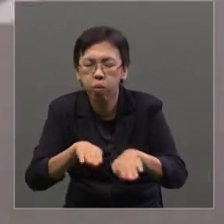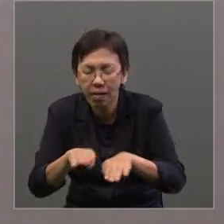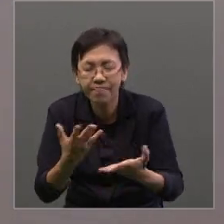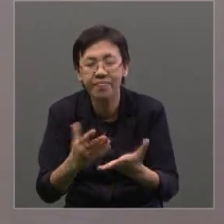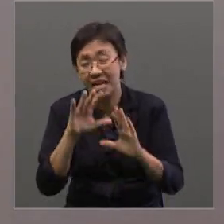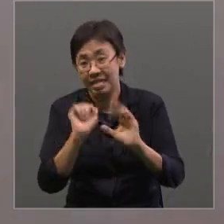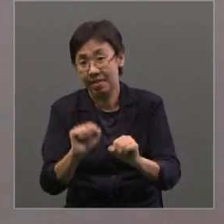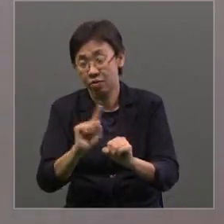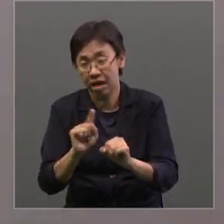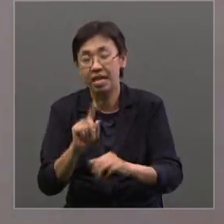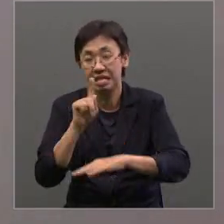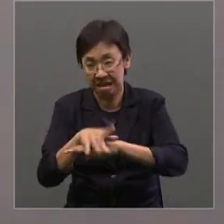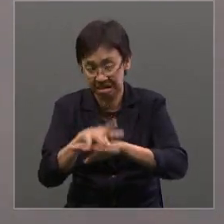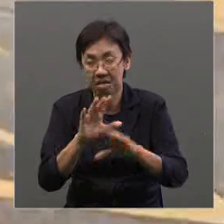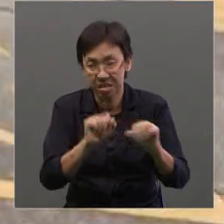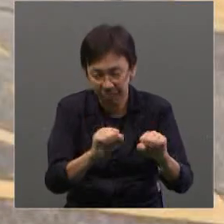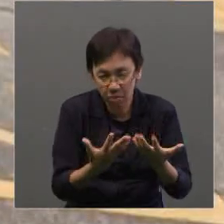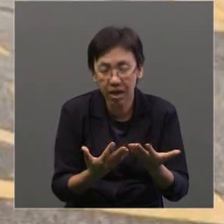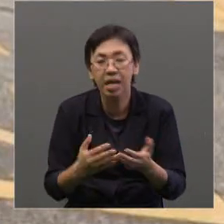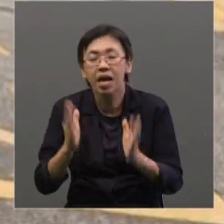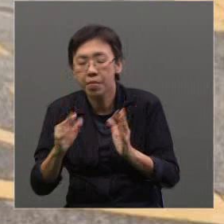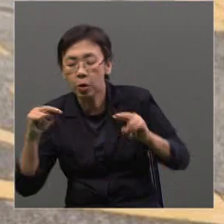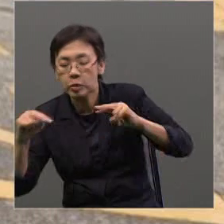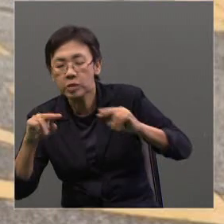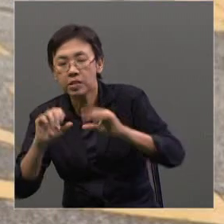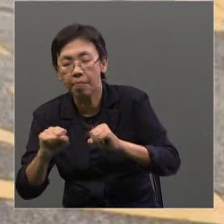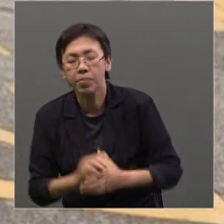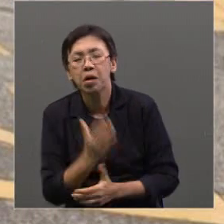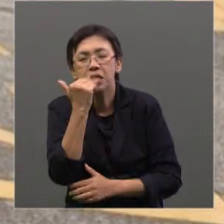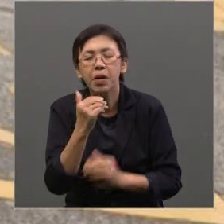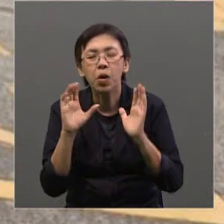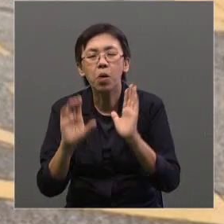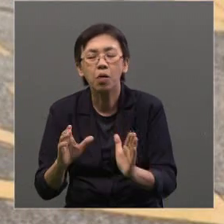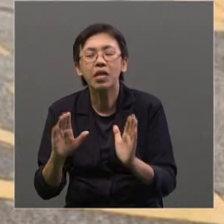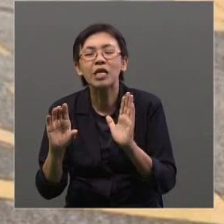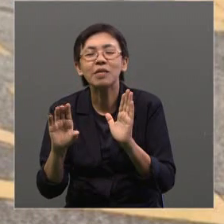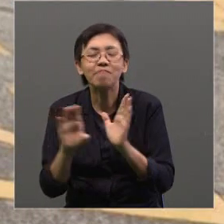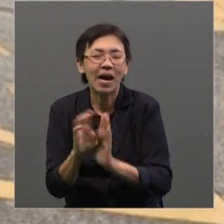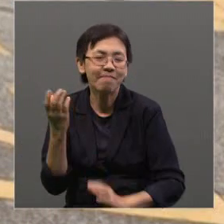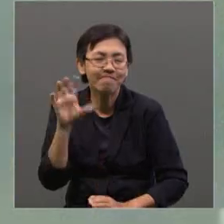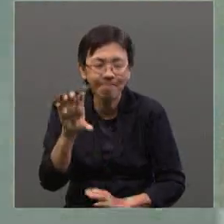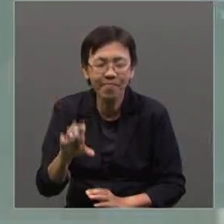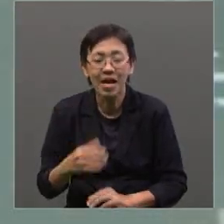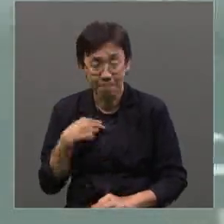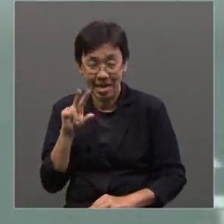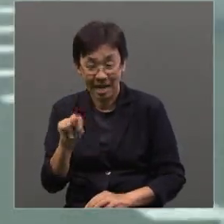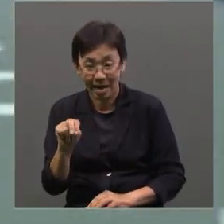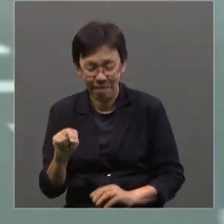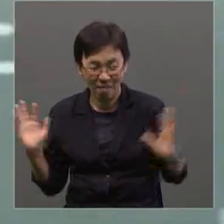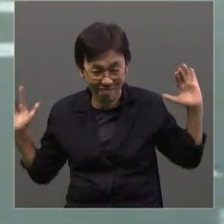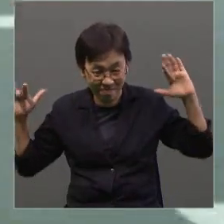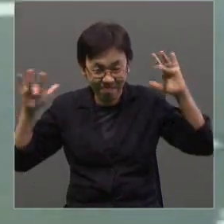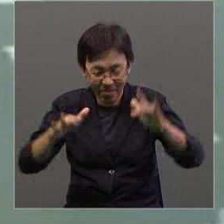ล้างจับกุมทั้งออนไลน์ด้วยนะแล้วก็ออนไลน์คือออนไลน์เนี่ยเขาจะชอบโพสต์นักกันนัดเชิญชวนกันอยู่ในออนไลน์นี่แหละนะ